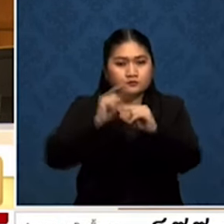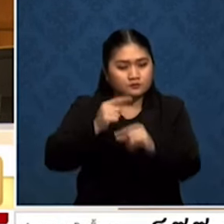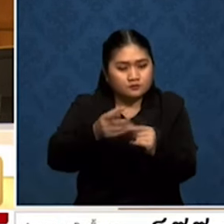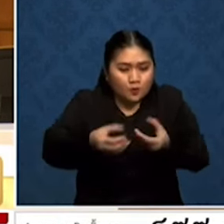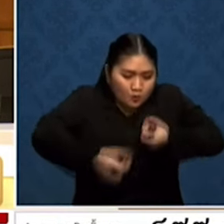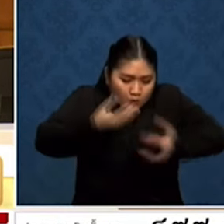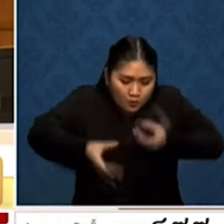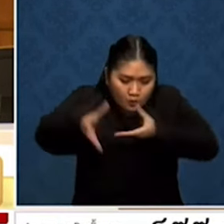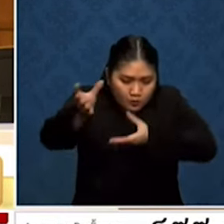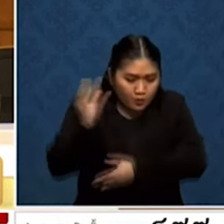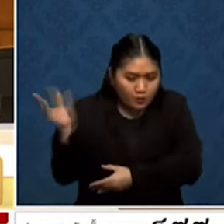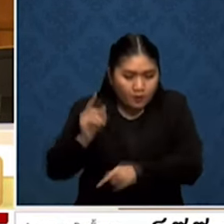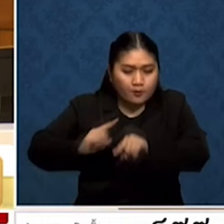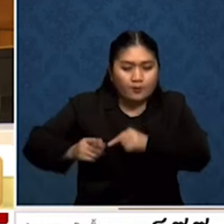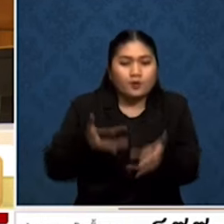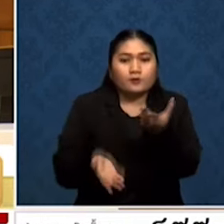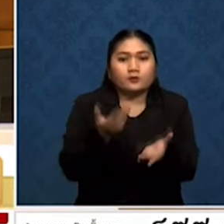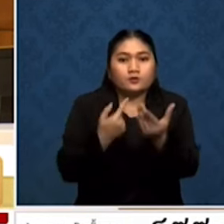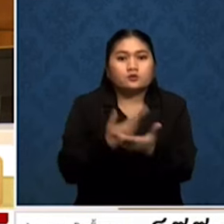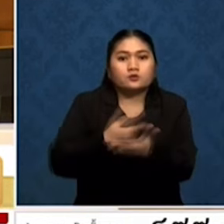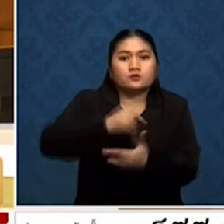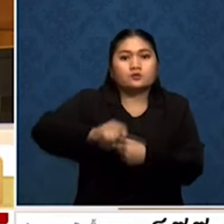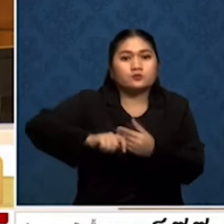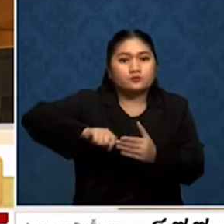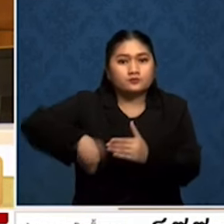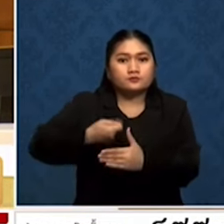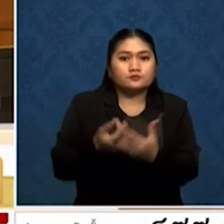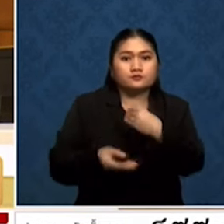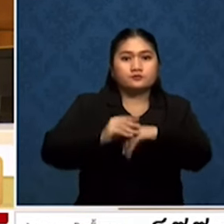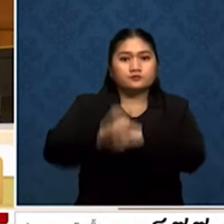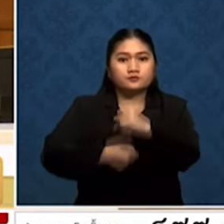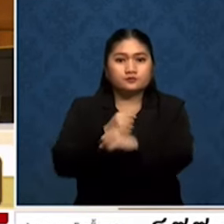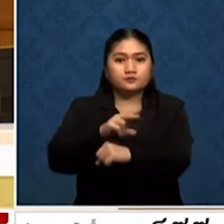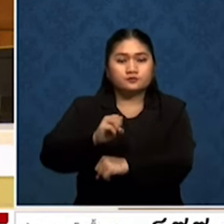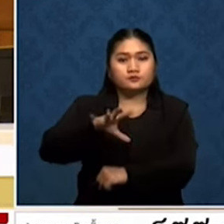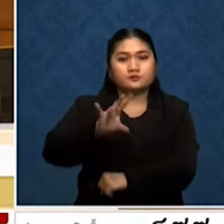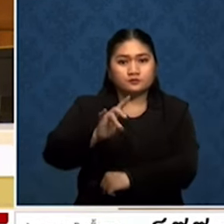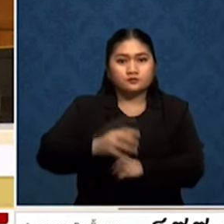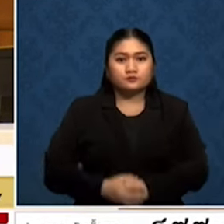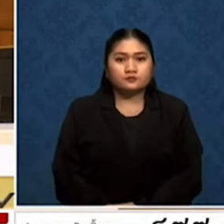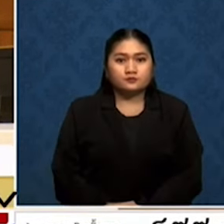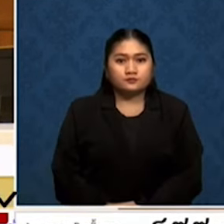เหนและการจัทำรางพระจับบโสรปประมาณภ.267